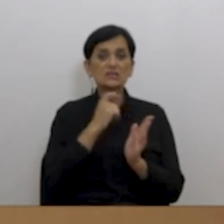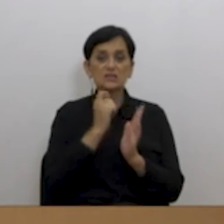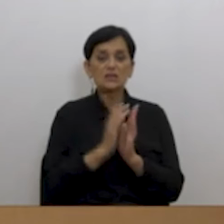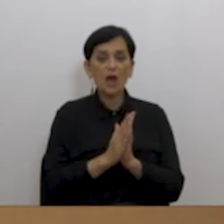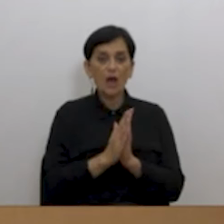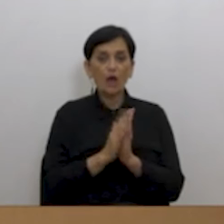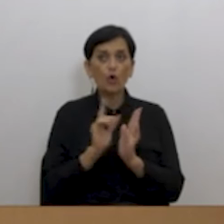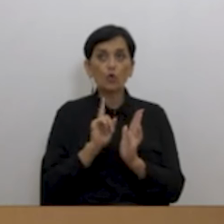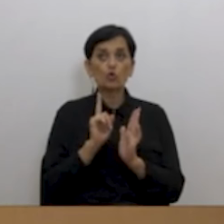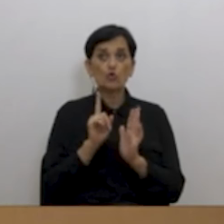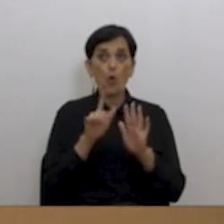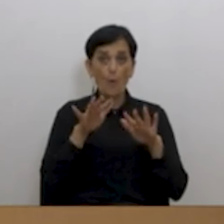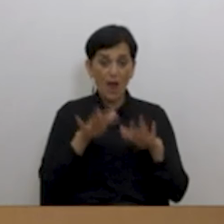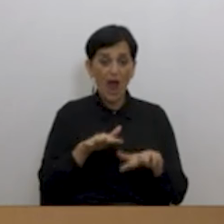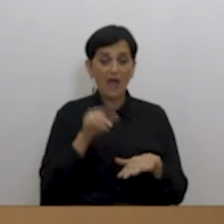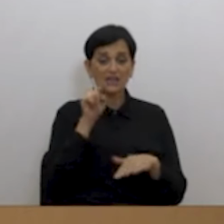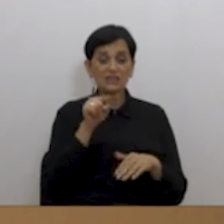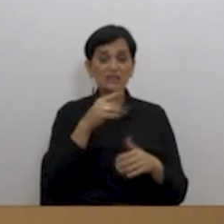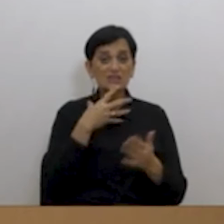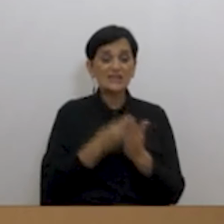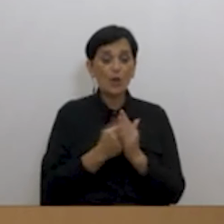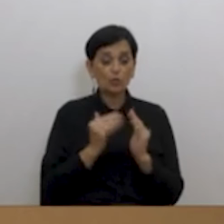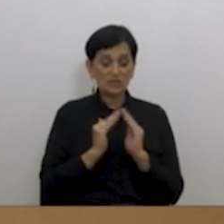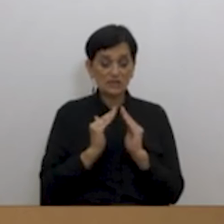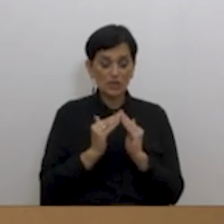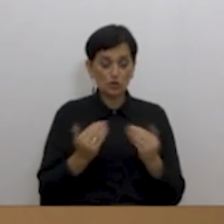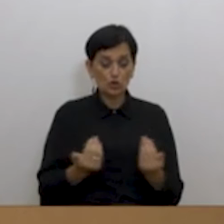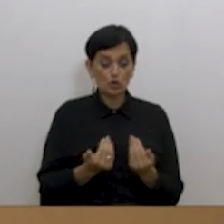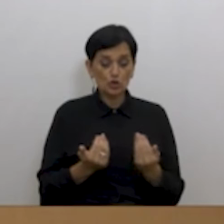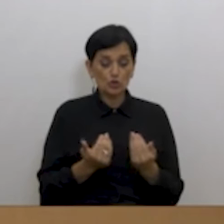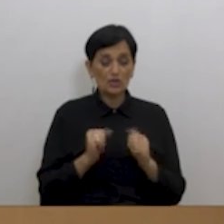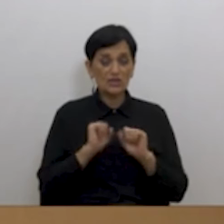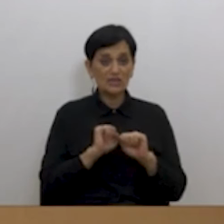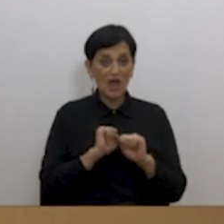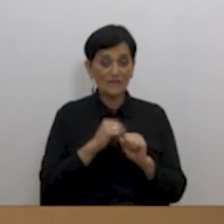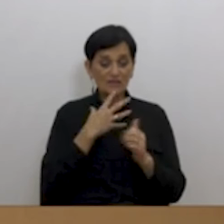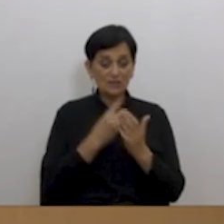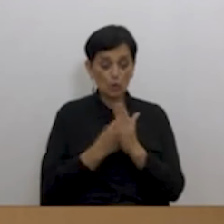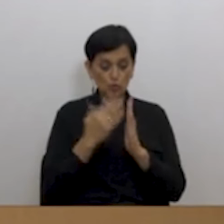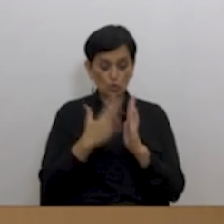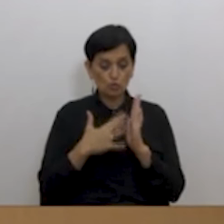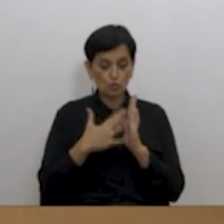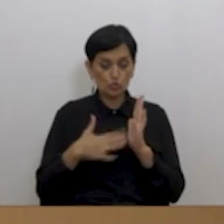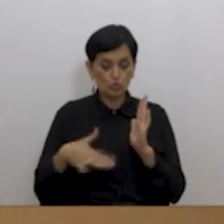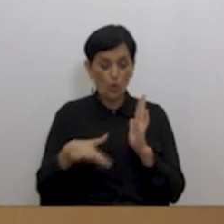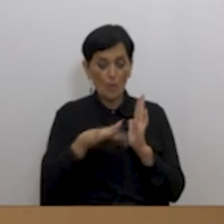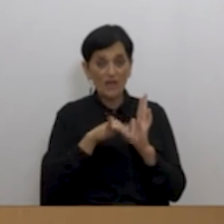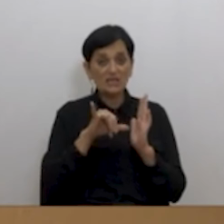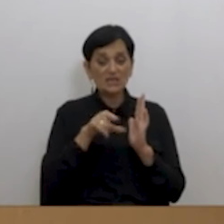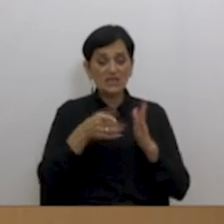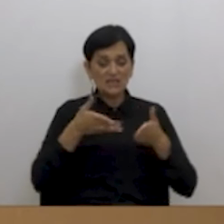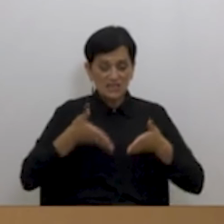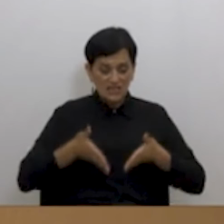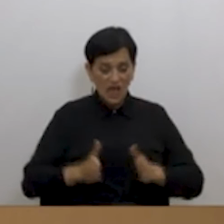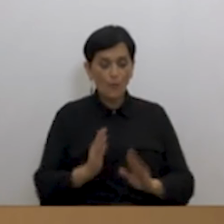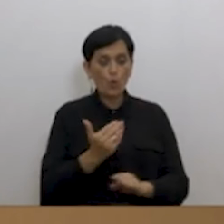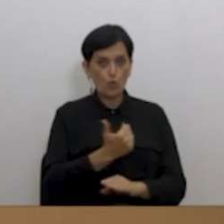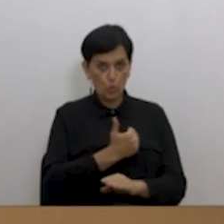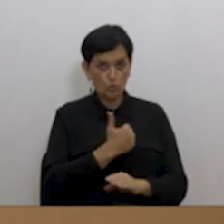რომ ადგილზე იცხოვრონ საკუთარ სახლში, დაიცვან საკუთარი სოფელი, იყონ იქ სადაც დაიბადნენ, სადაც უნდა